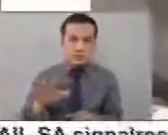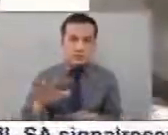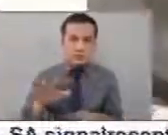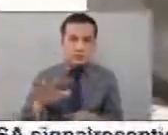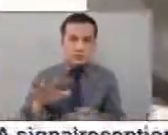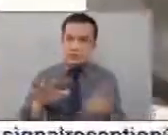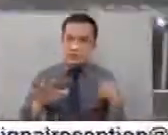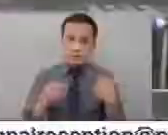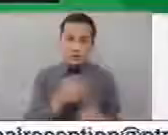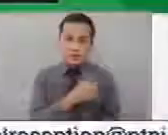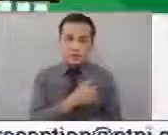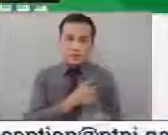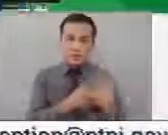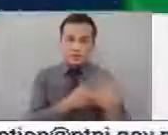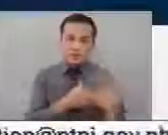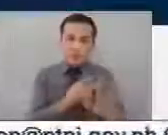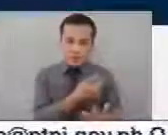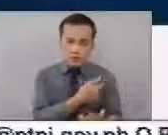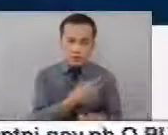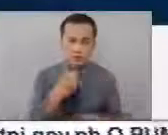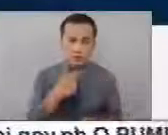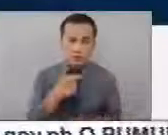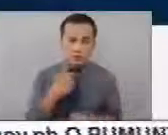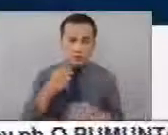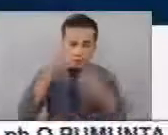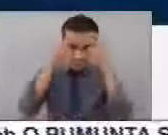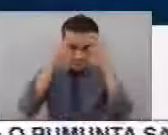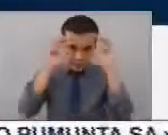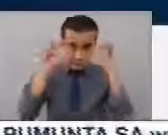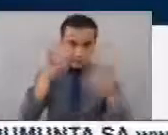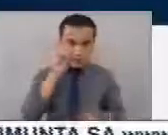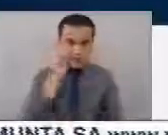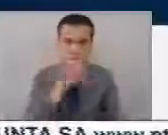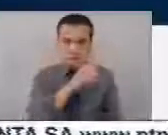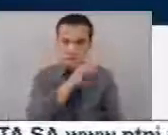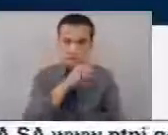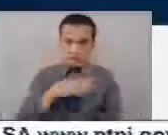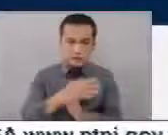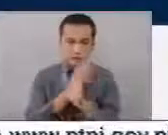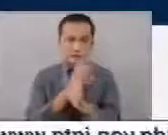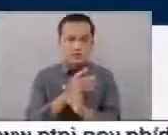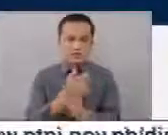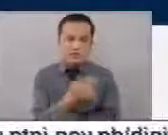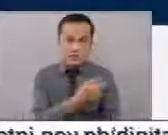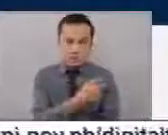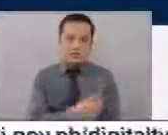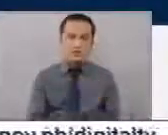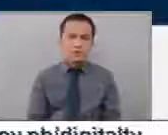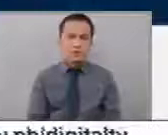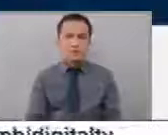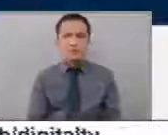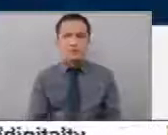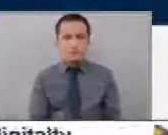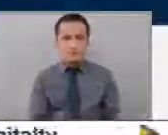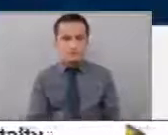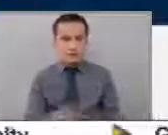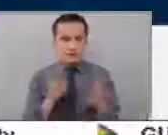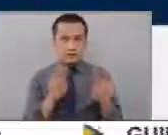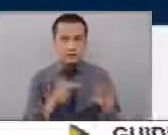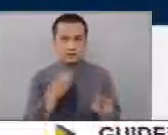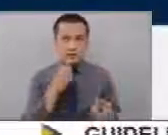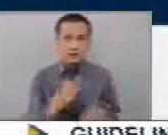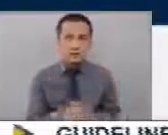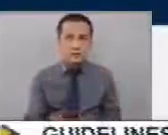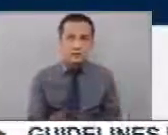severe o critical case. Naan naman siya ang guidelines. It only needs to be released to the public. Gibuhat